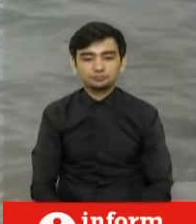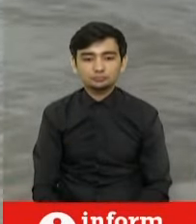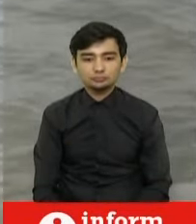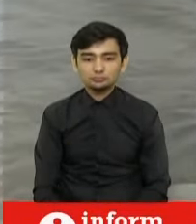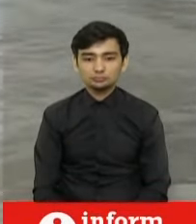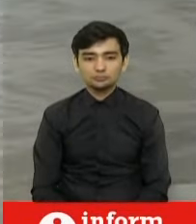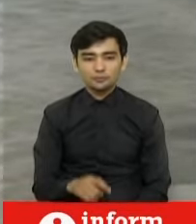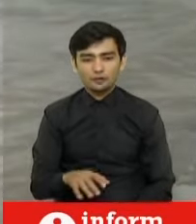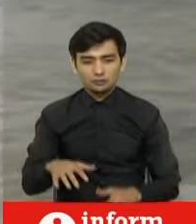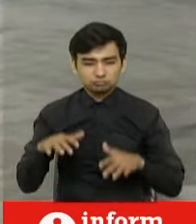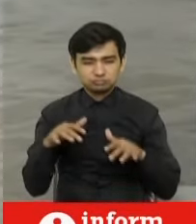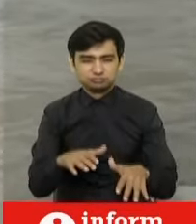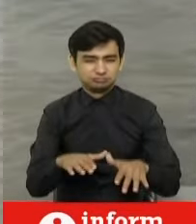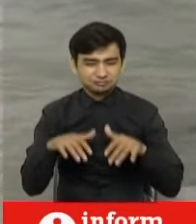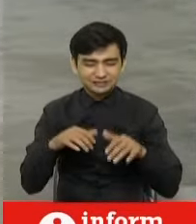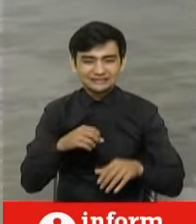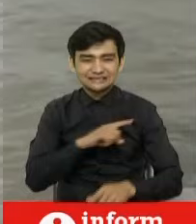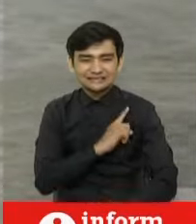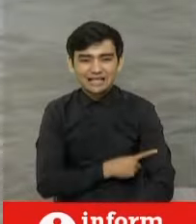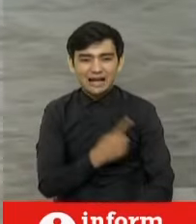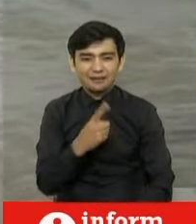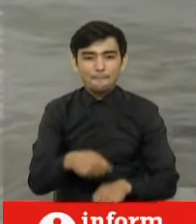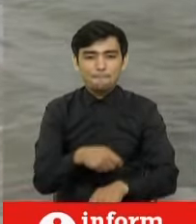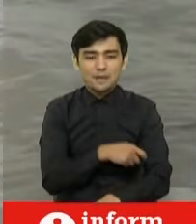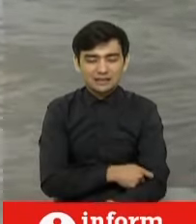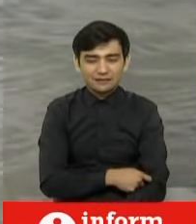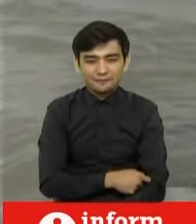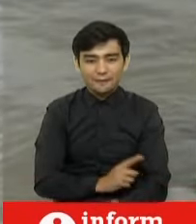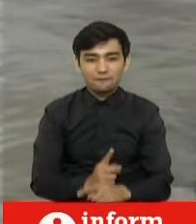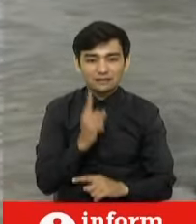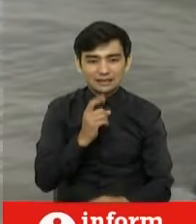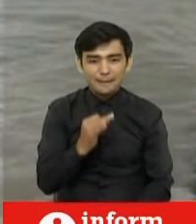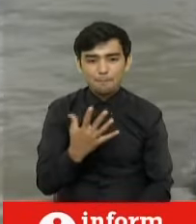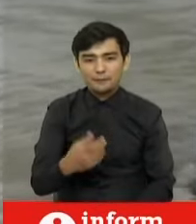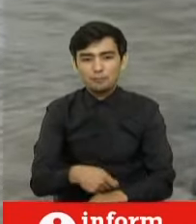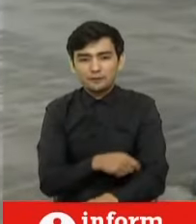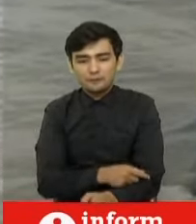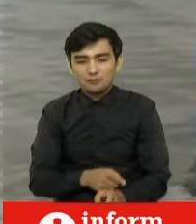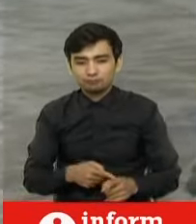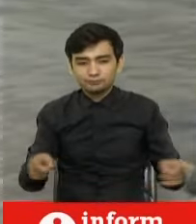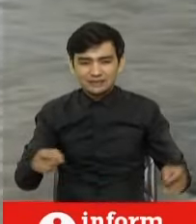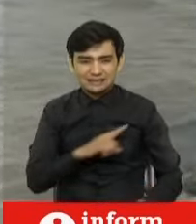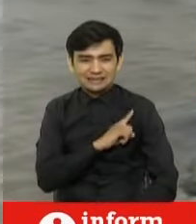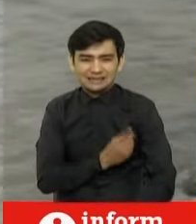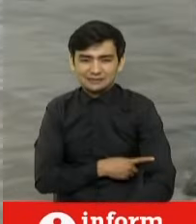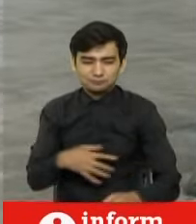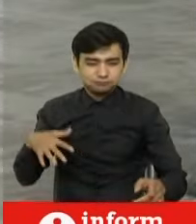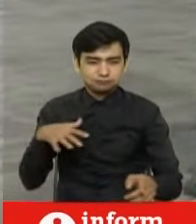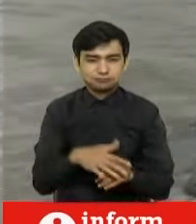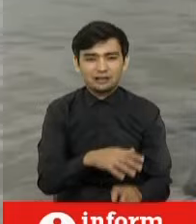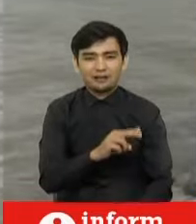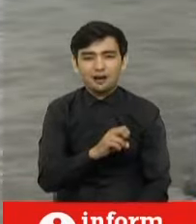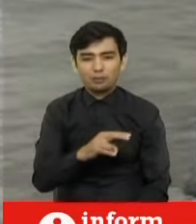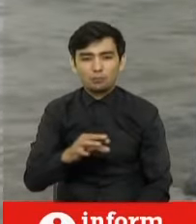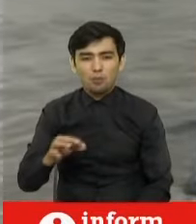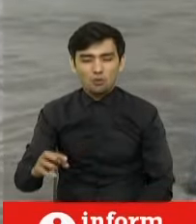Актобе. Волны были 1 метр в высоту и 5 метров в ширину. Были настолько сильными, что случился перелив через дамбу, и ее